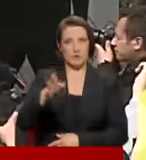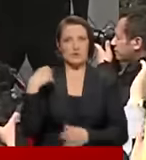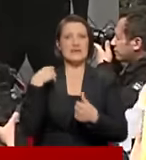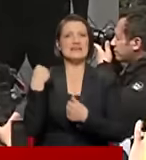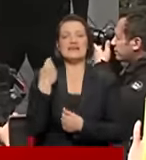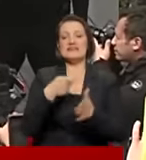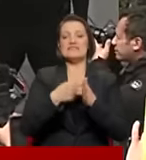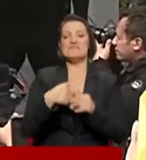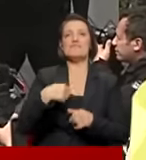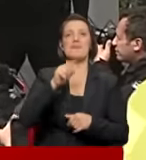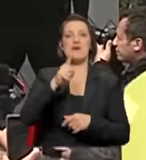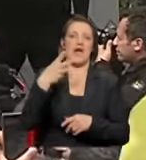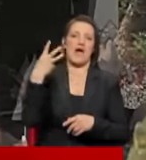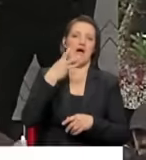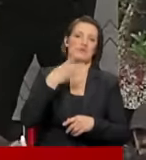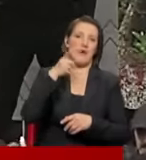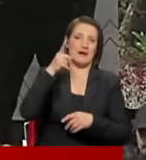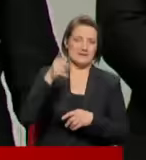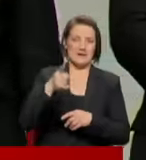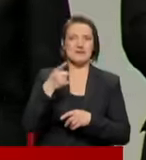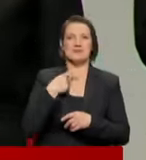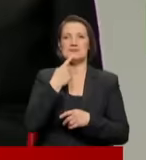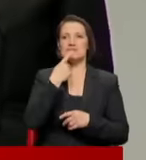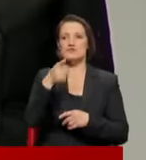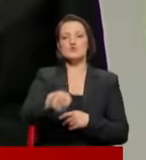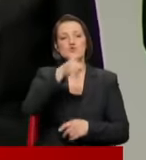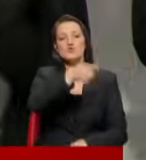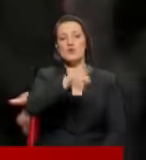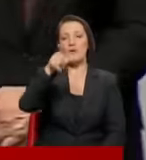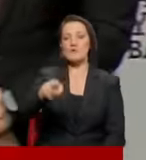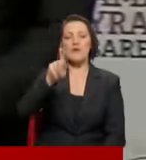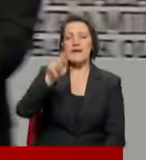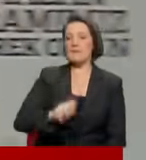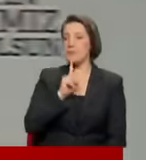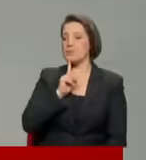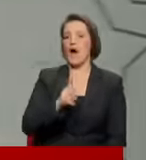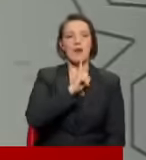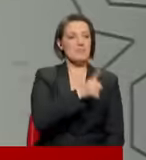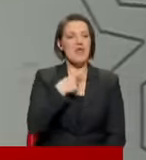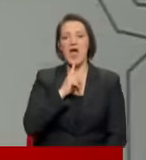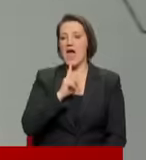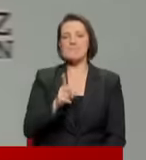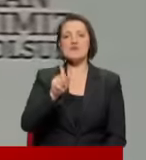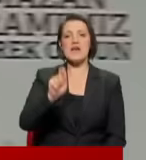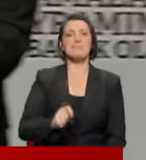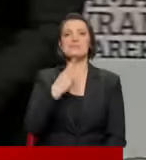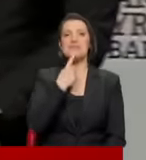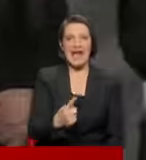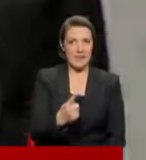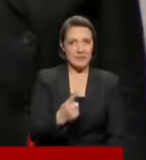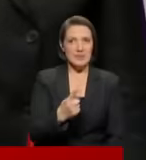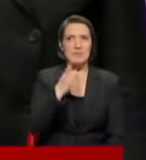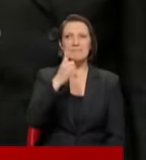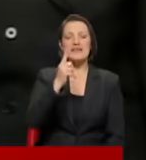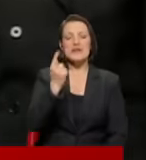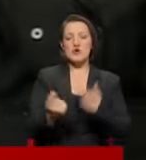isim vermeden Erdoğan'a yüklendi. Buyruğumla şunu yaptın diyen, talimatımla emrettim şöyle oldu diyen